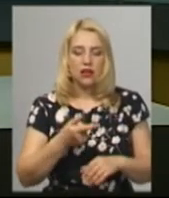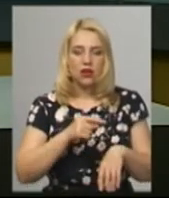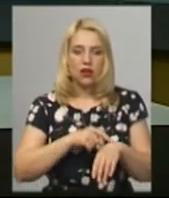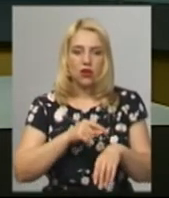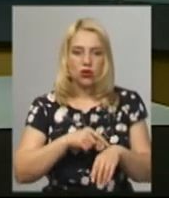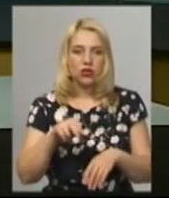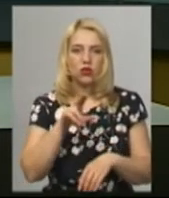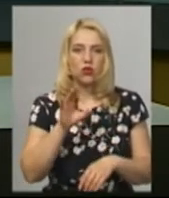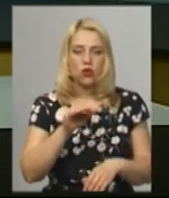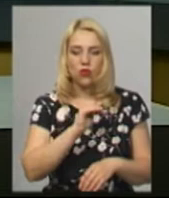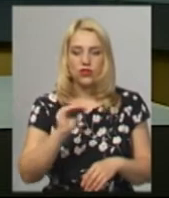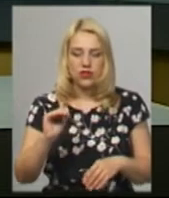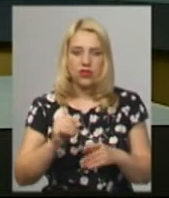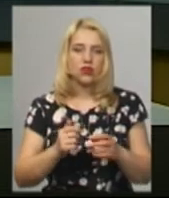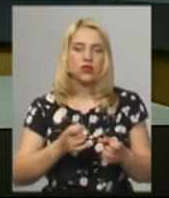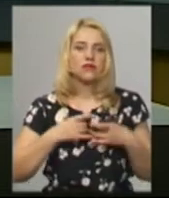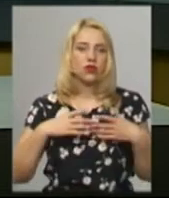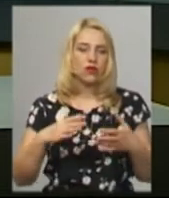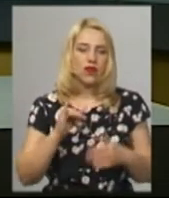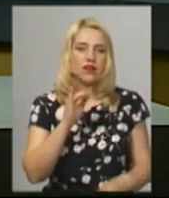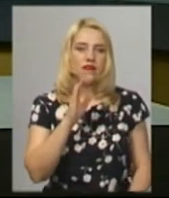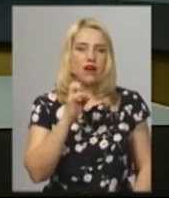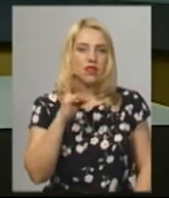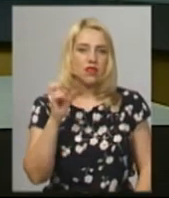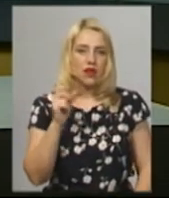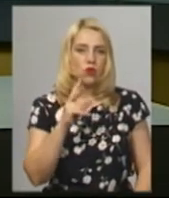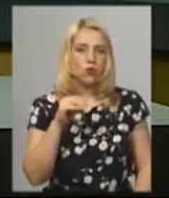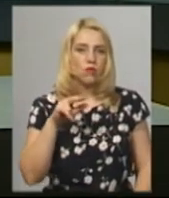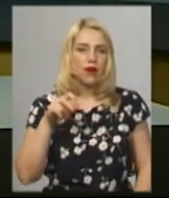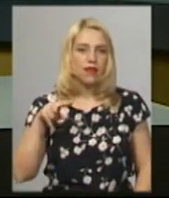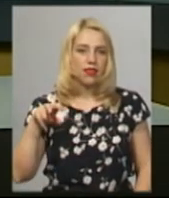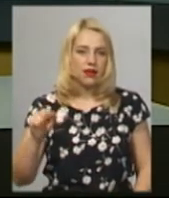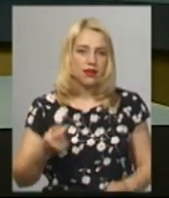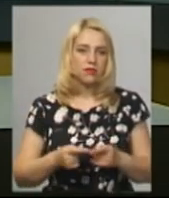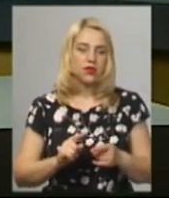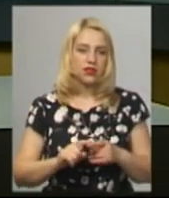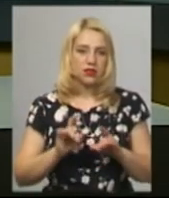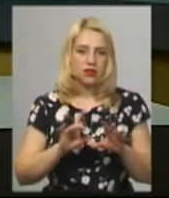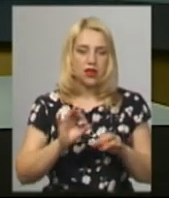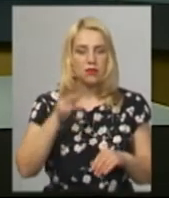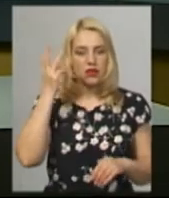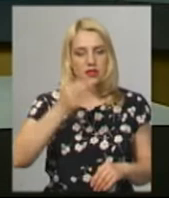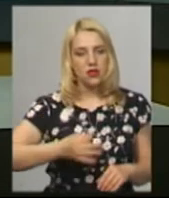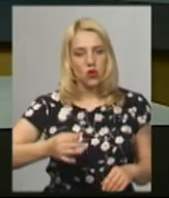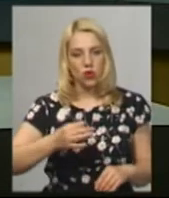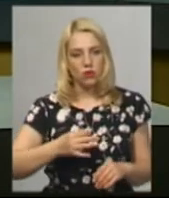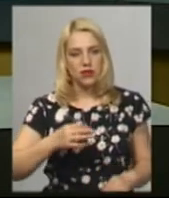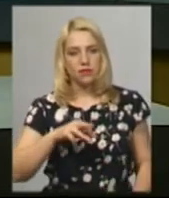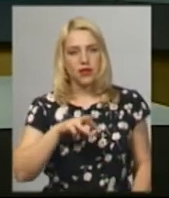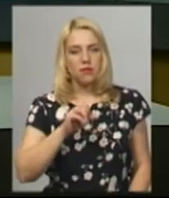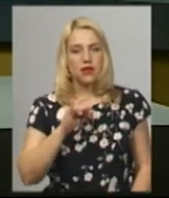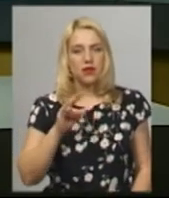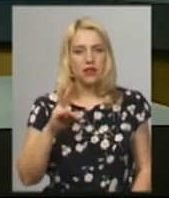кілька годин до офіційного святкування у місті Івана Купала. Про це Суспільному сказала прес-офіцерка ГУ ДСНС України